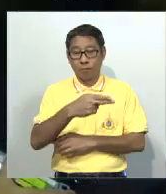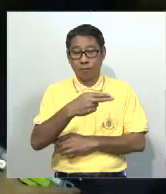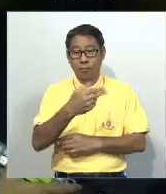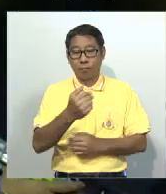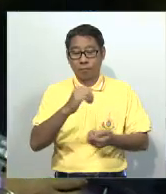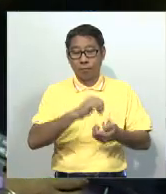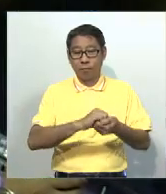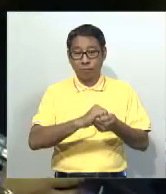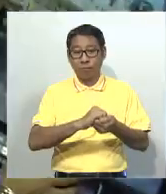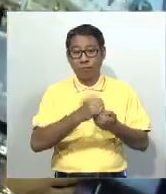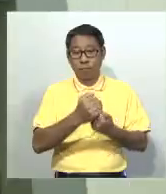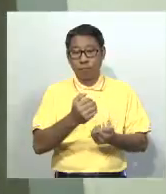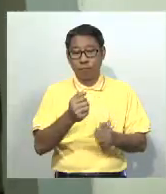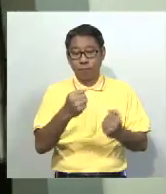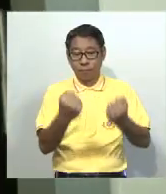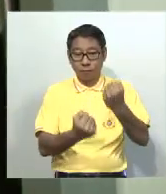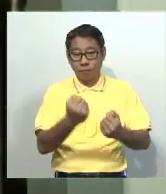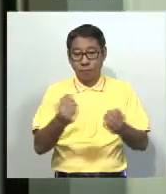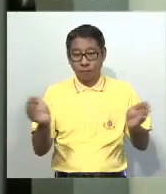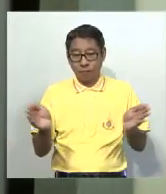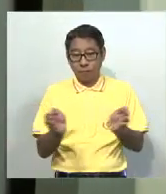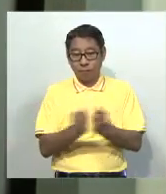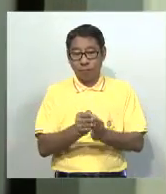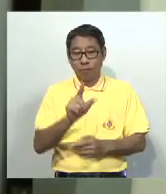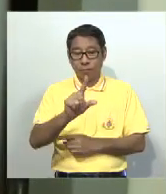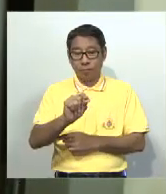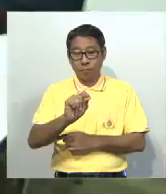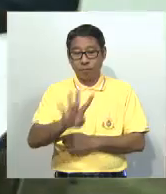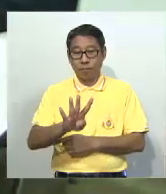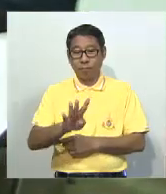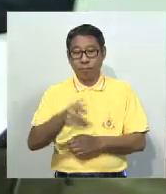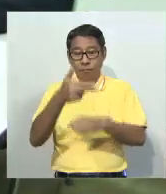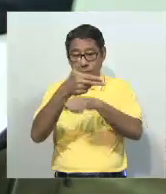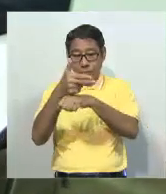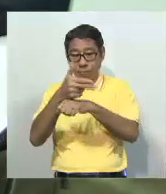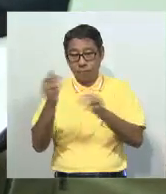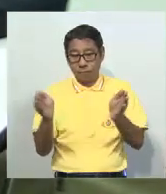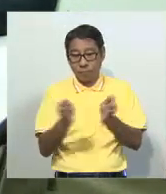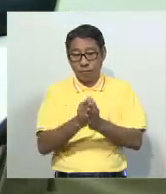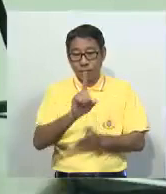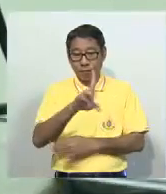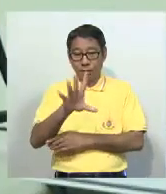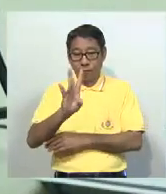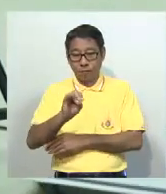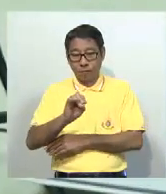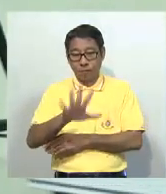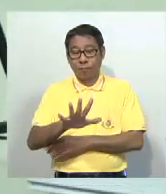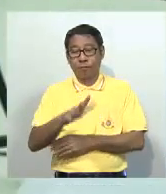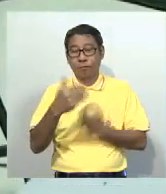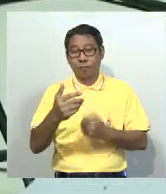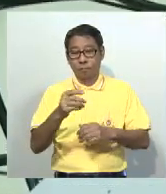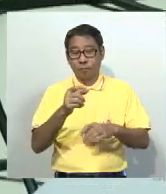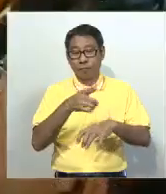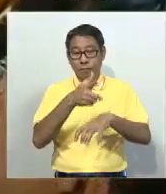NBT โดยใช้รถถ่ายทอดสด24คันกล้องจำนวนทั้งสิ้น175ตัวรวมถึงโด